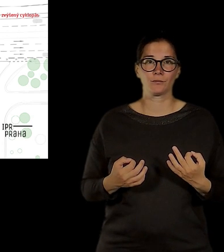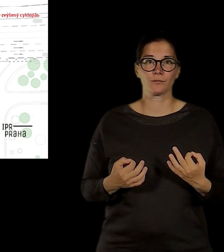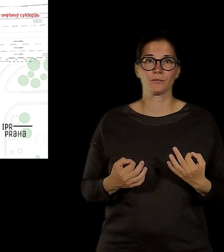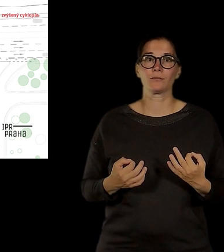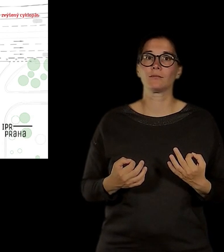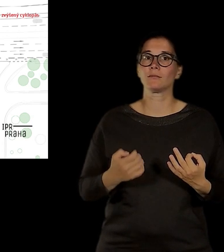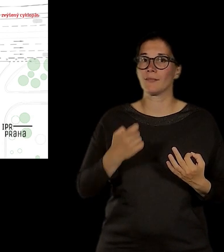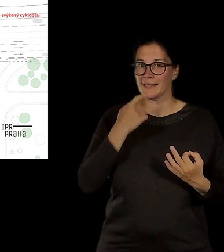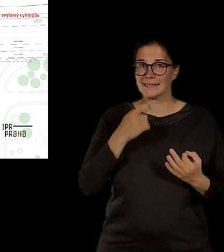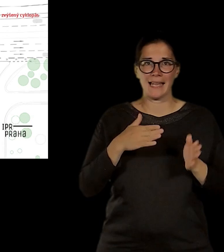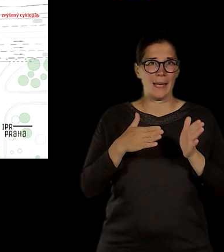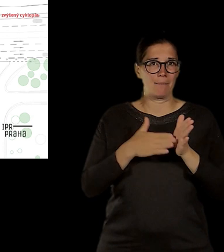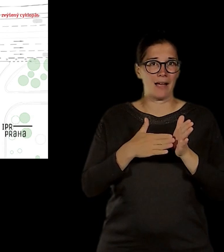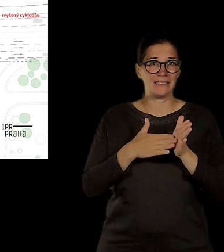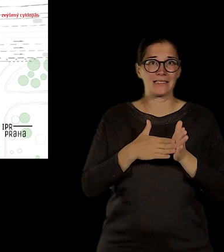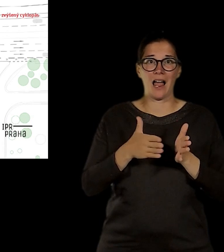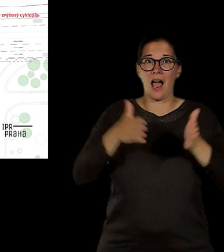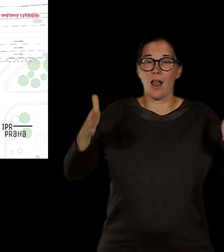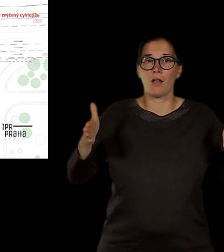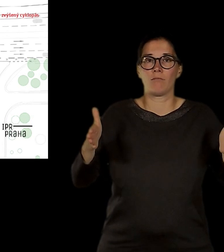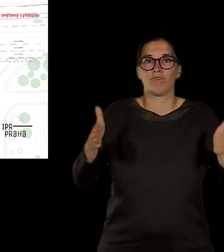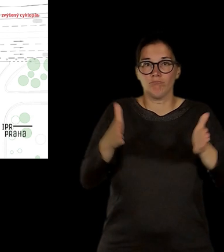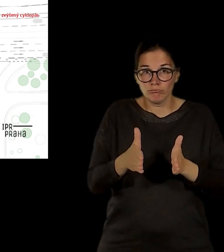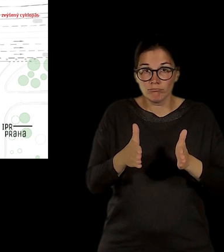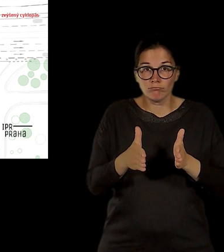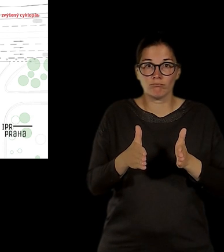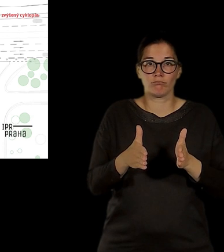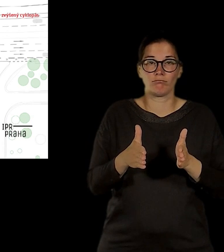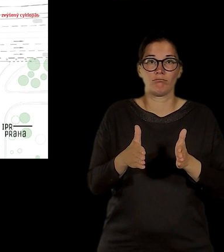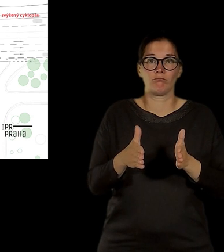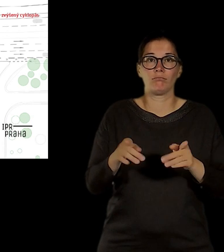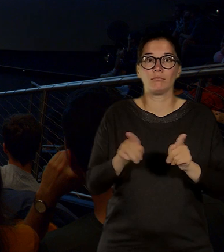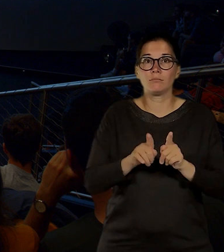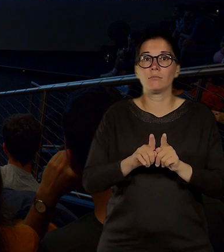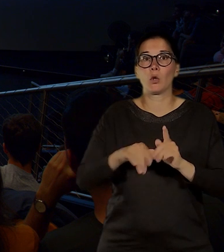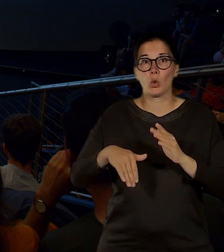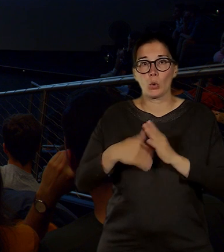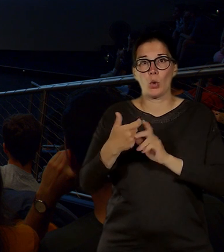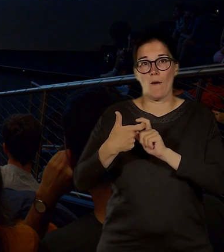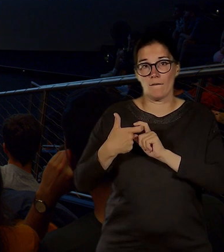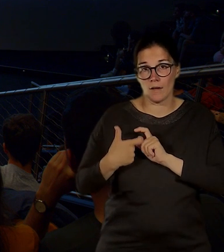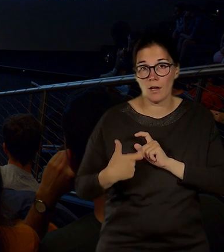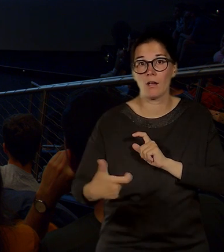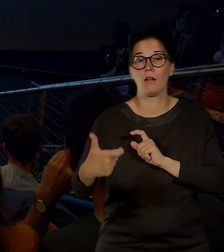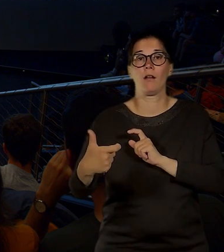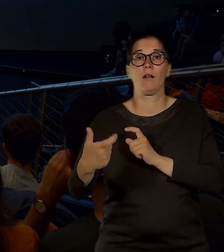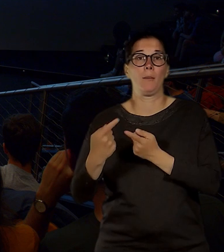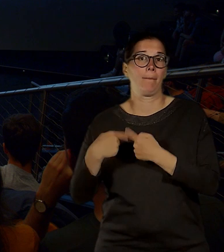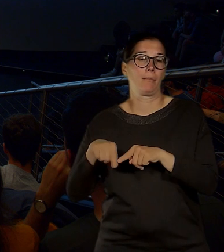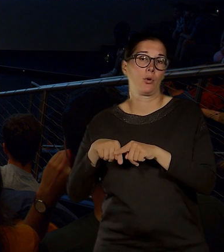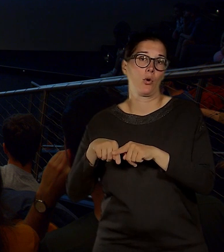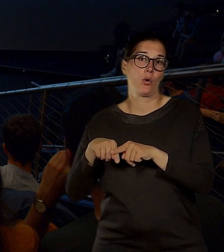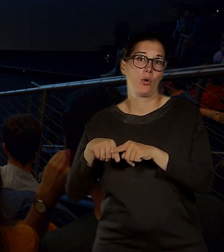Upravujeme šířku magistrály, vkládáme nový vlastně přístupový koberec, který navazuje na